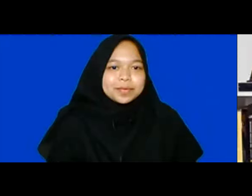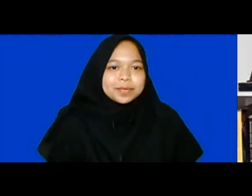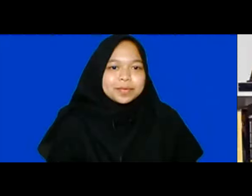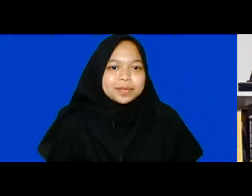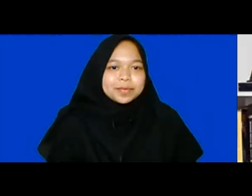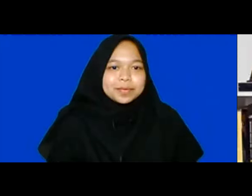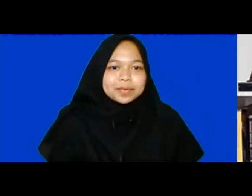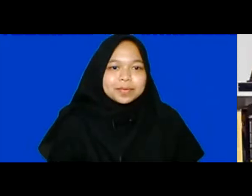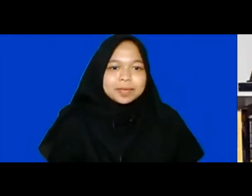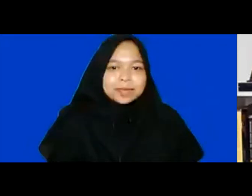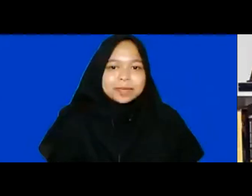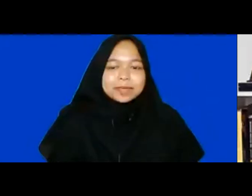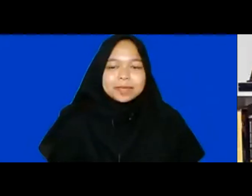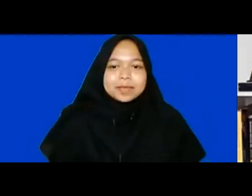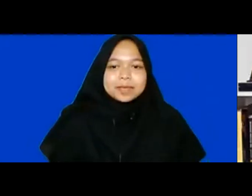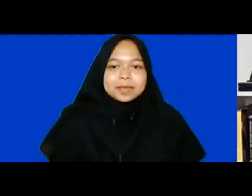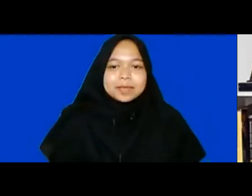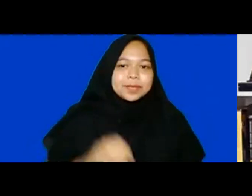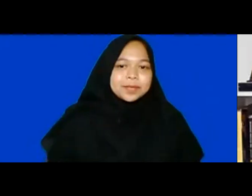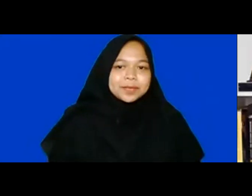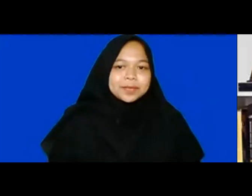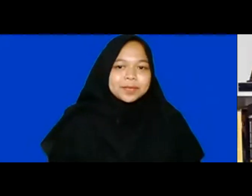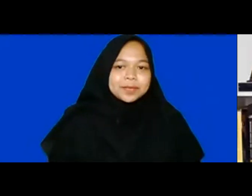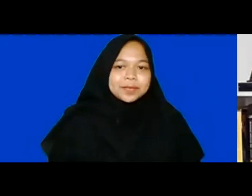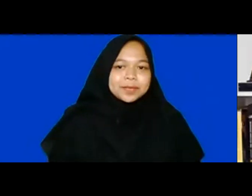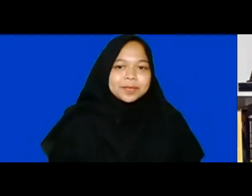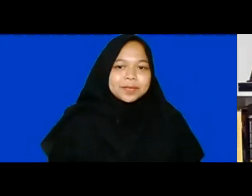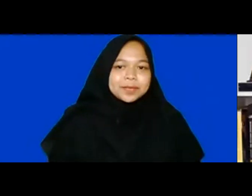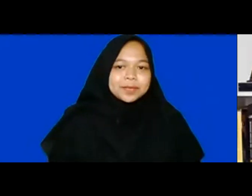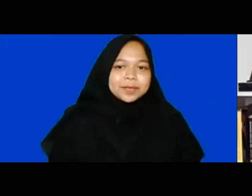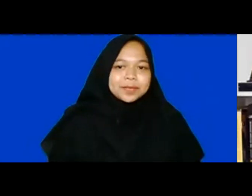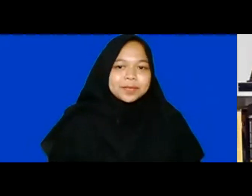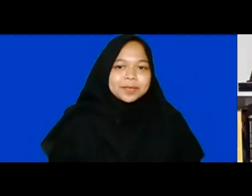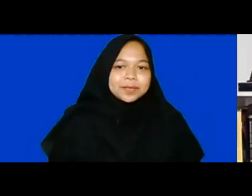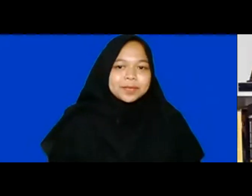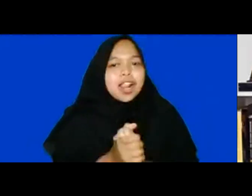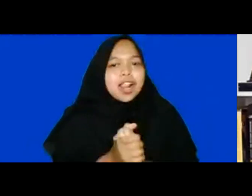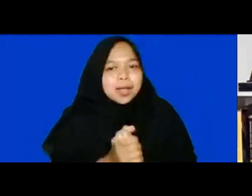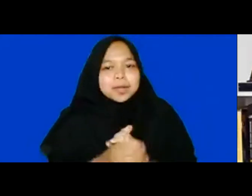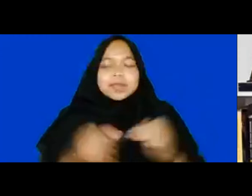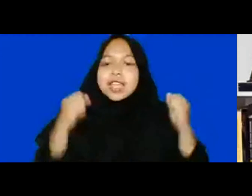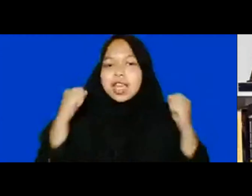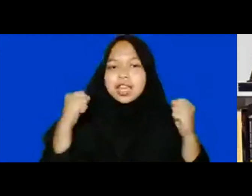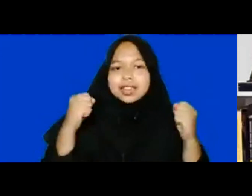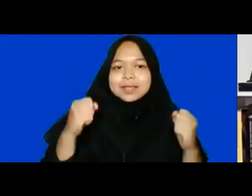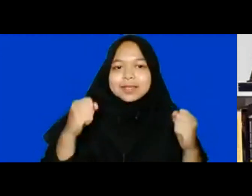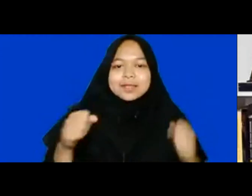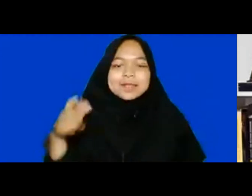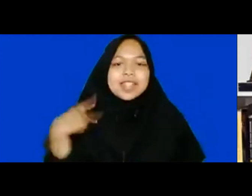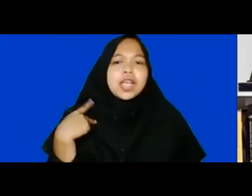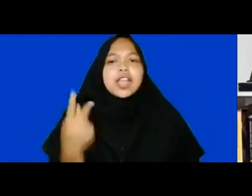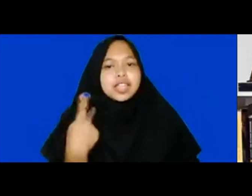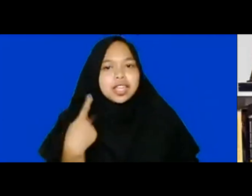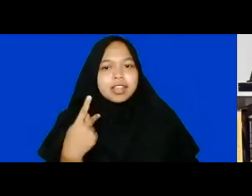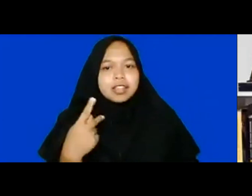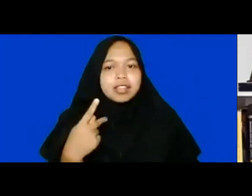Selamat sore. Ya, salam sejahtera untuk kita semua. Salam sehat ya, salam sehat selalu. Semoga kita sampai detik